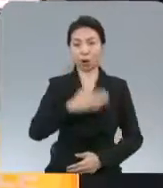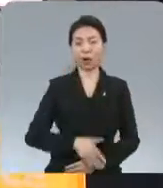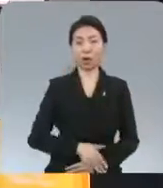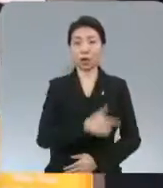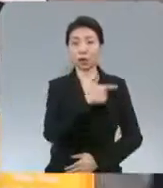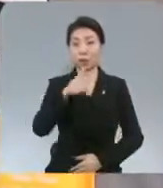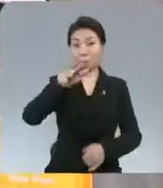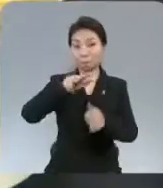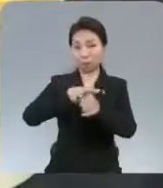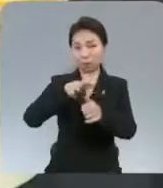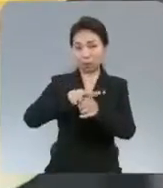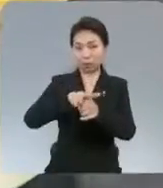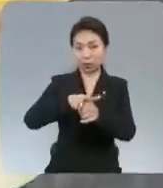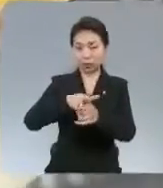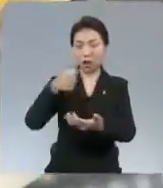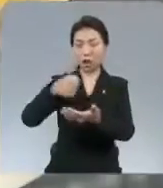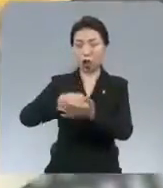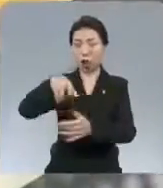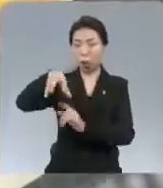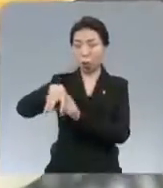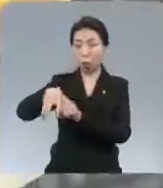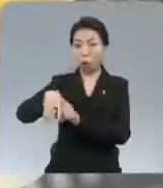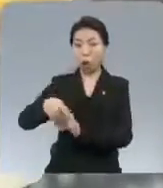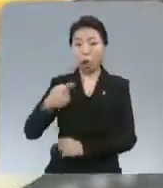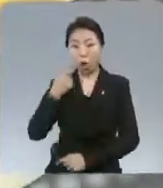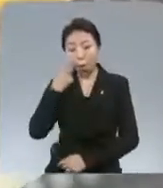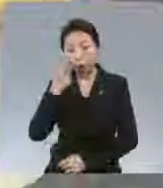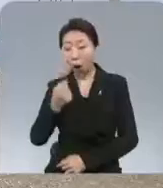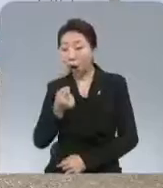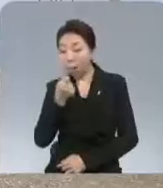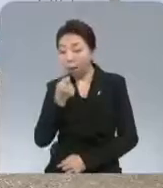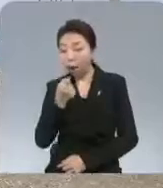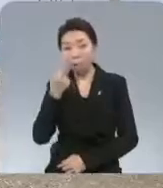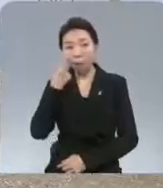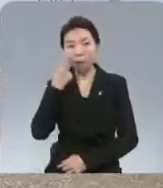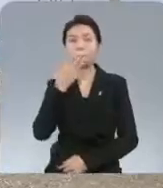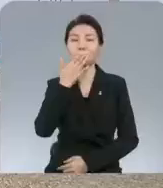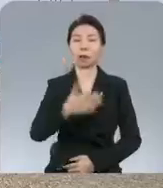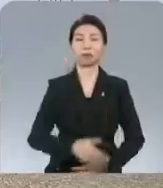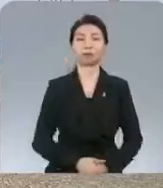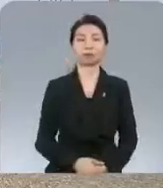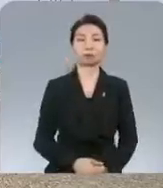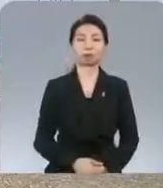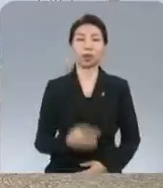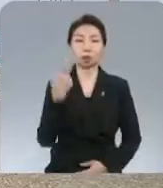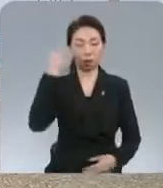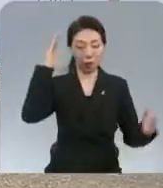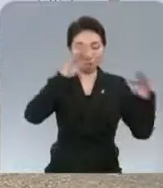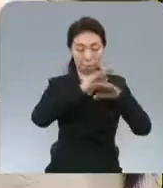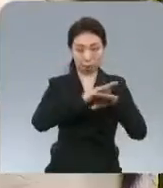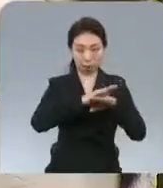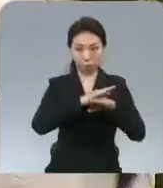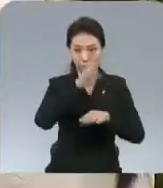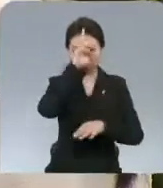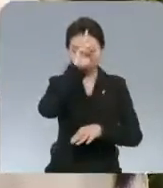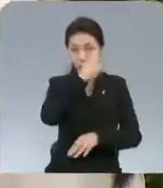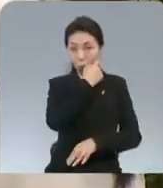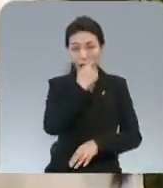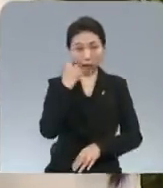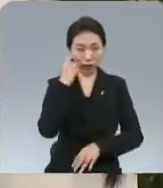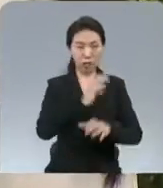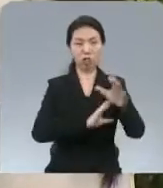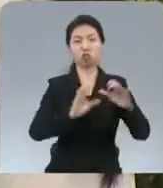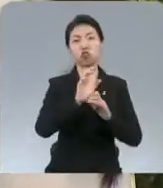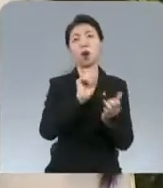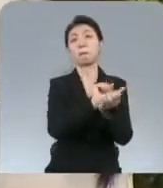người cao tuổi đang rất chờ đợi các cơ sở mở cửa trở lại các cụ có thể ngồi ăn cùng nhau nếu giữ khoảng cách an toàn và bạn ăn